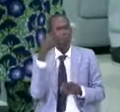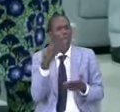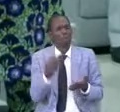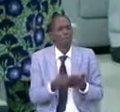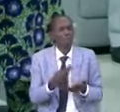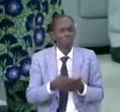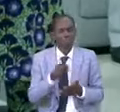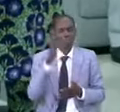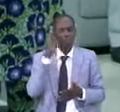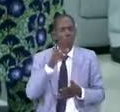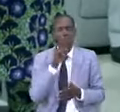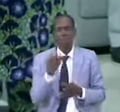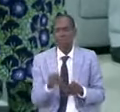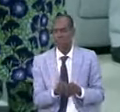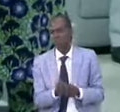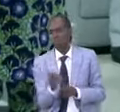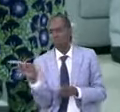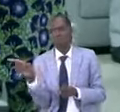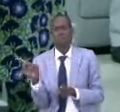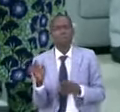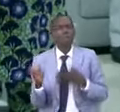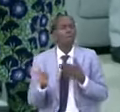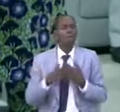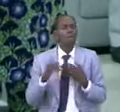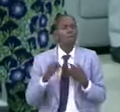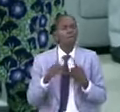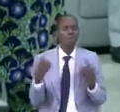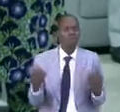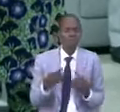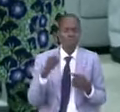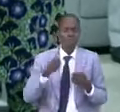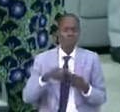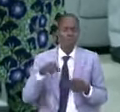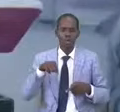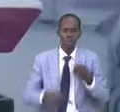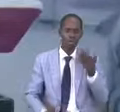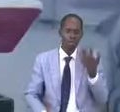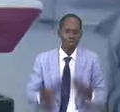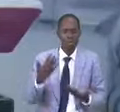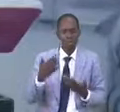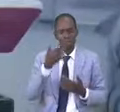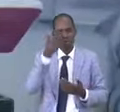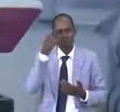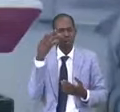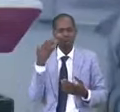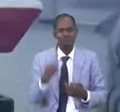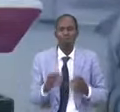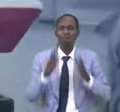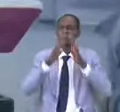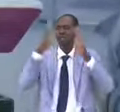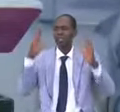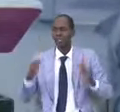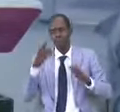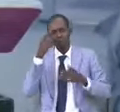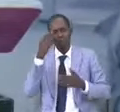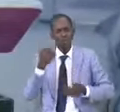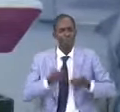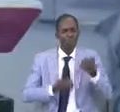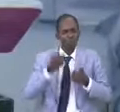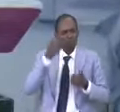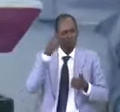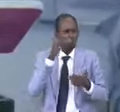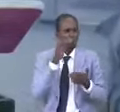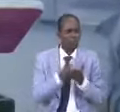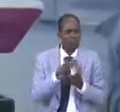choses qui t'attire à gauche à droite laisse passer marche avec Dieu marge